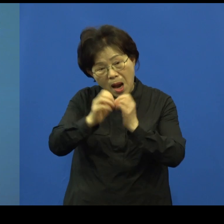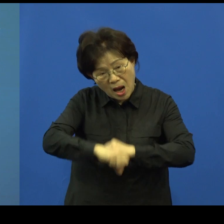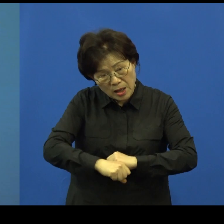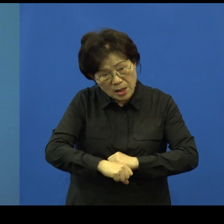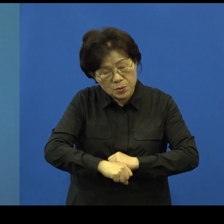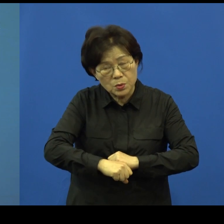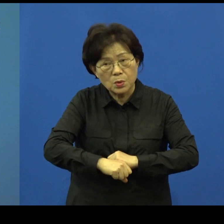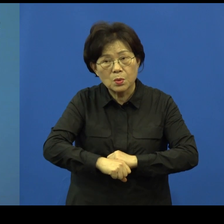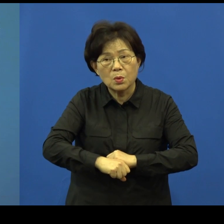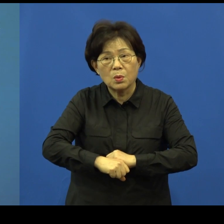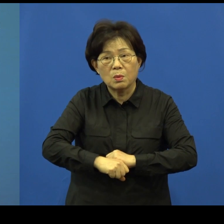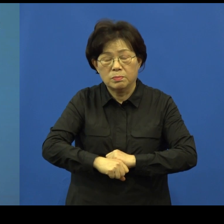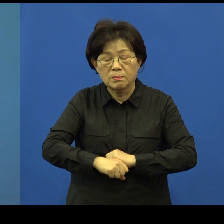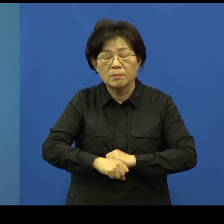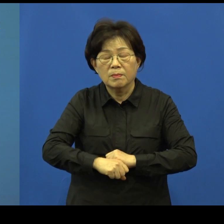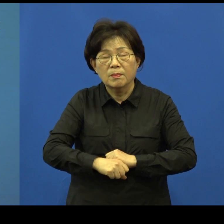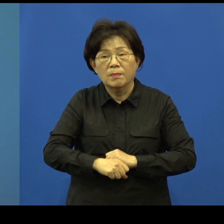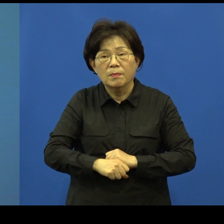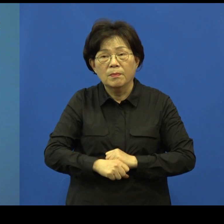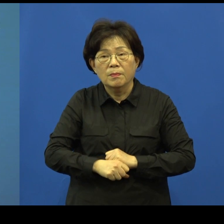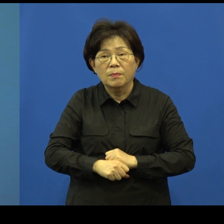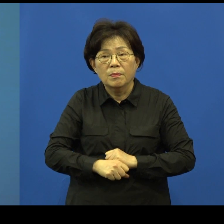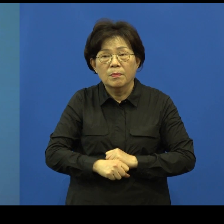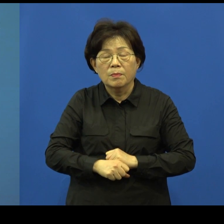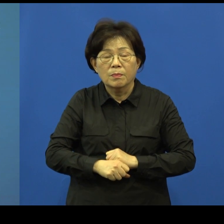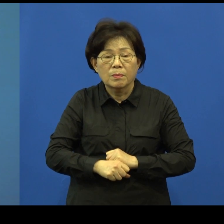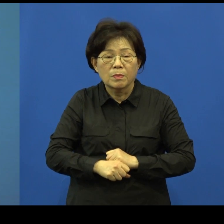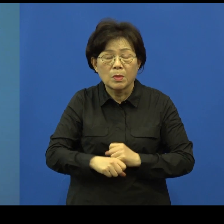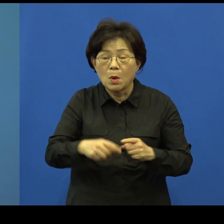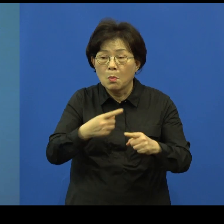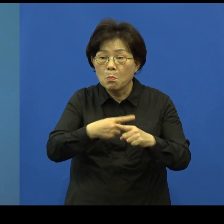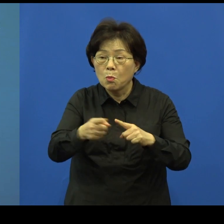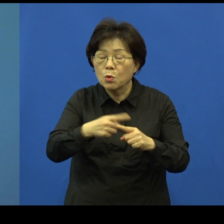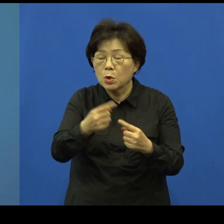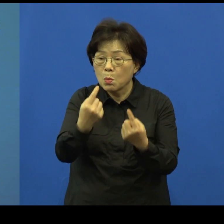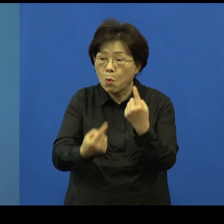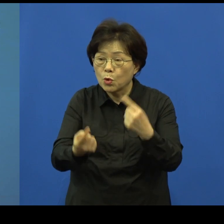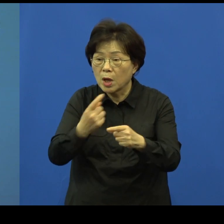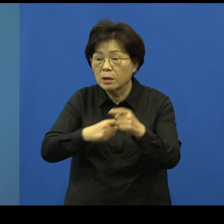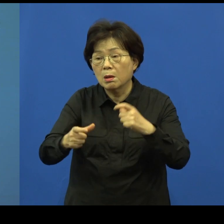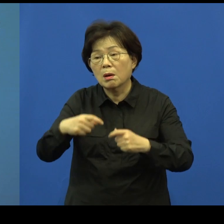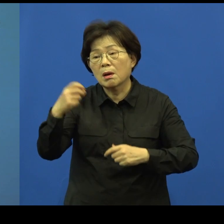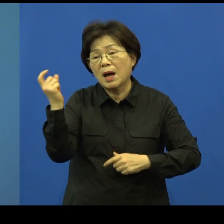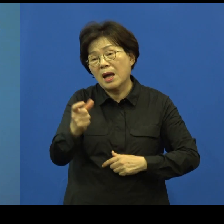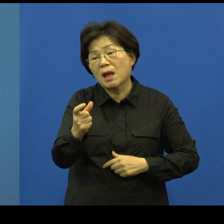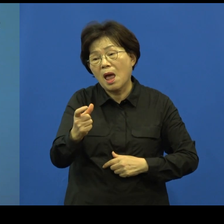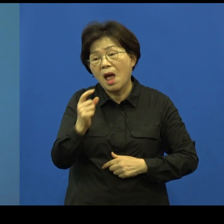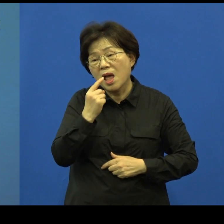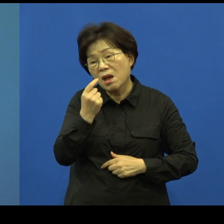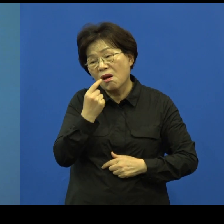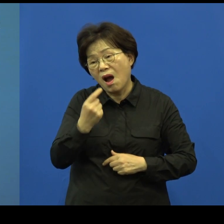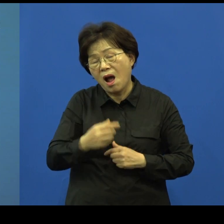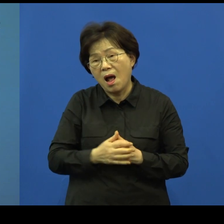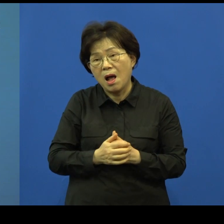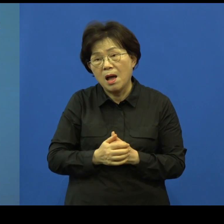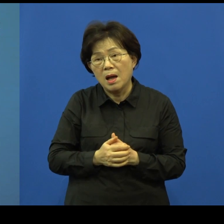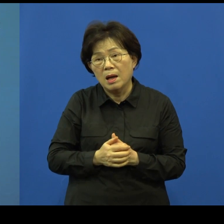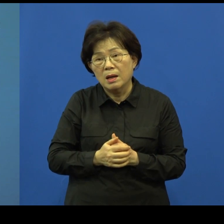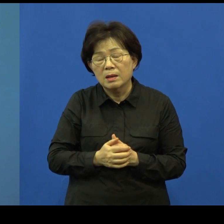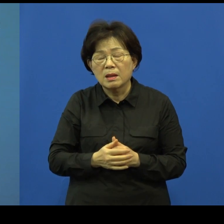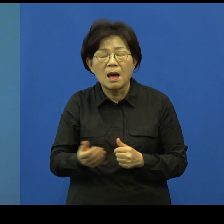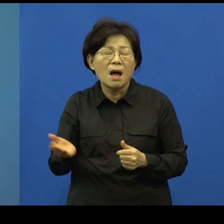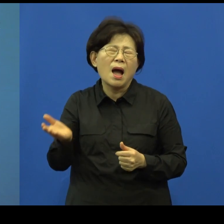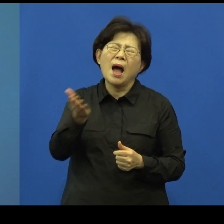있어요. 그죠? 어떤 흉기보다도 더 파괴적이에요, 이 혀가. 차라리 맞는 게